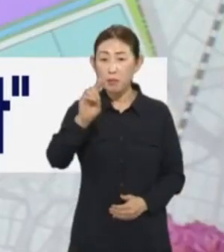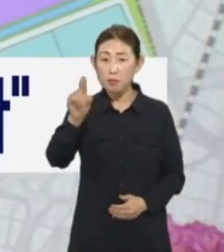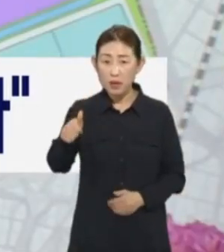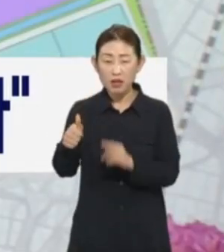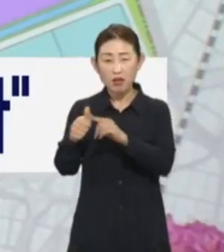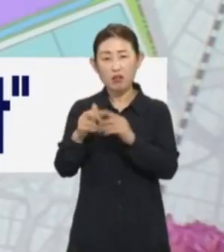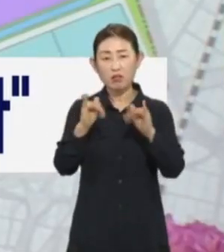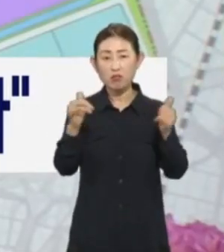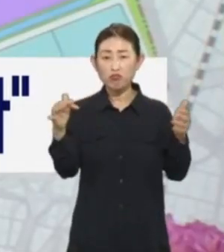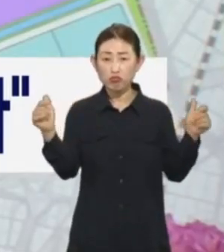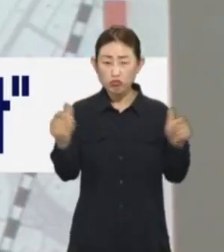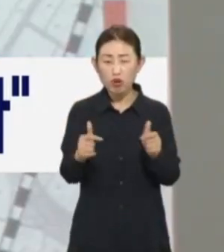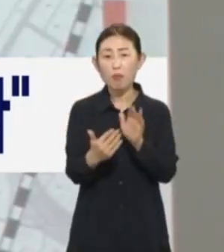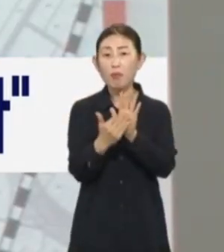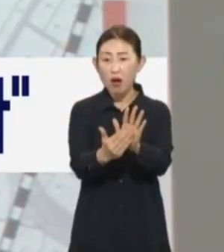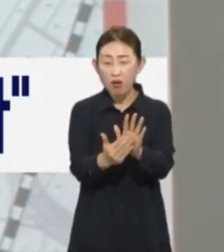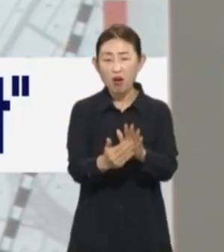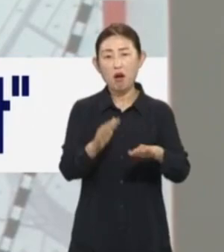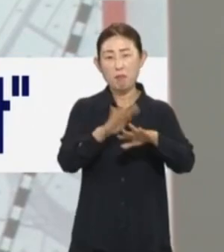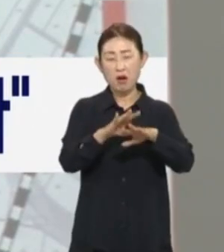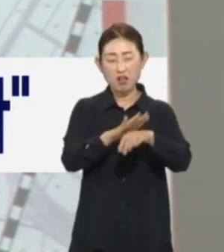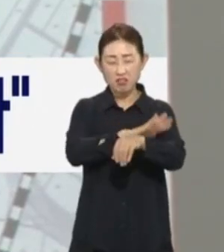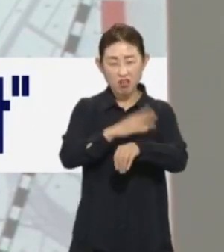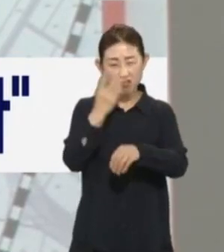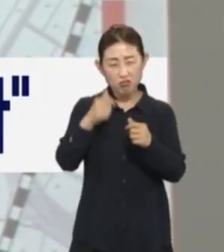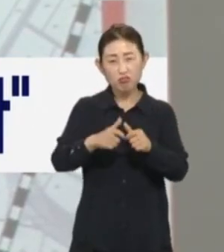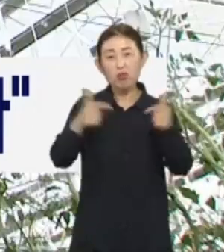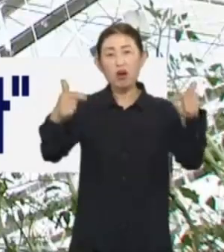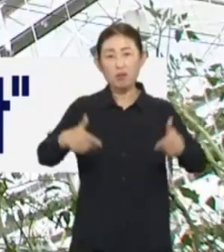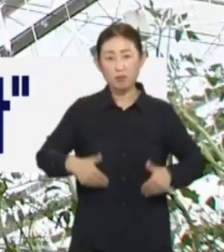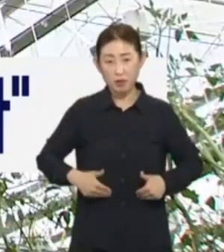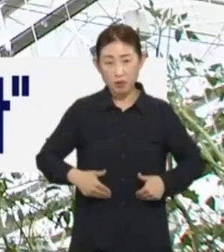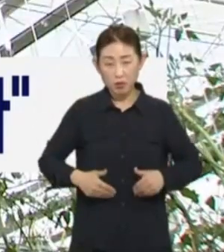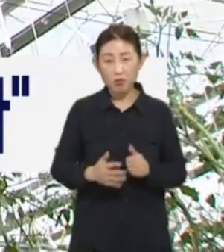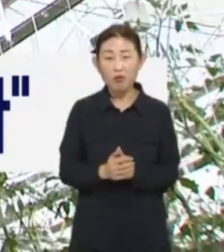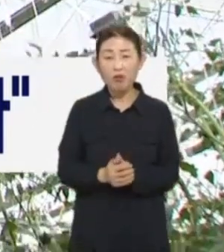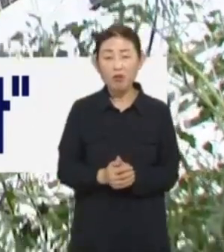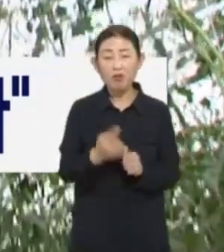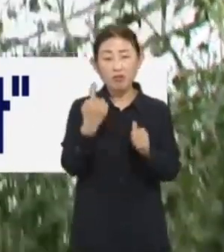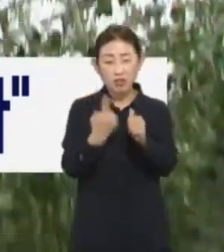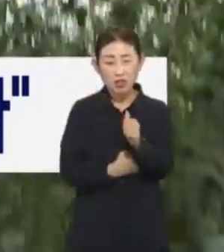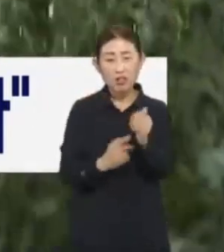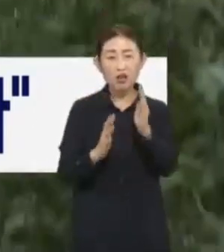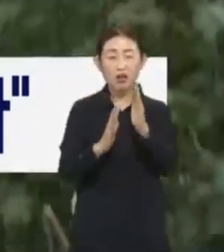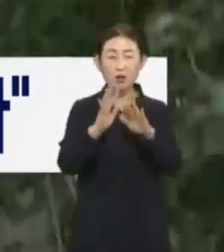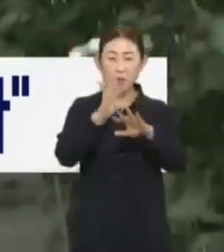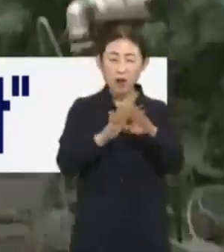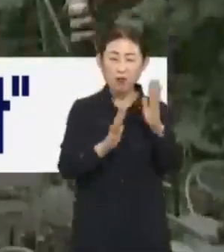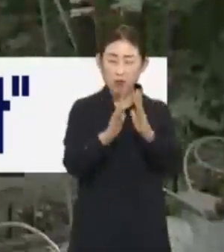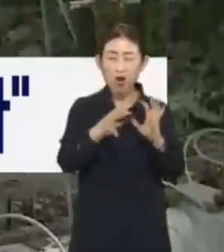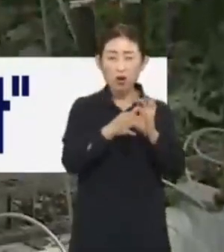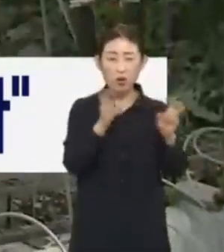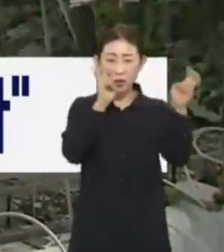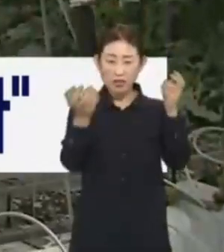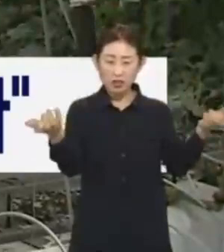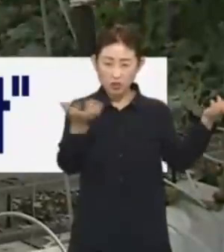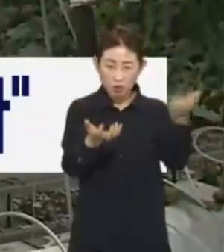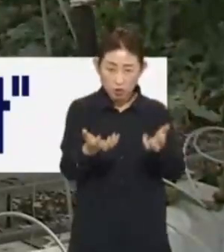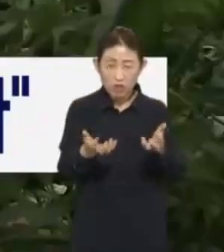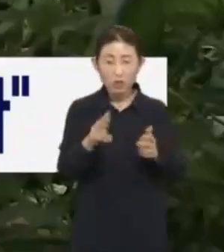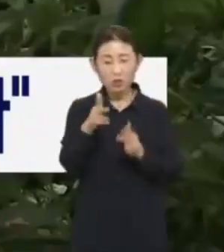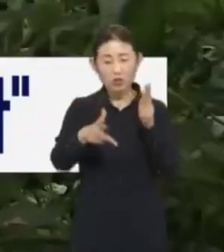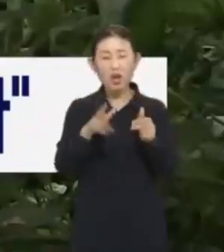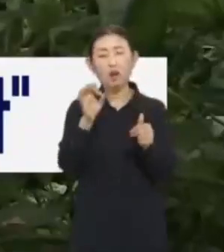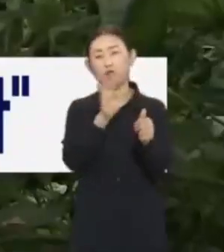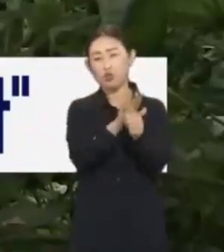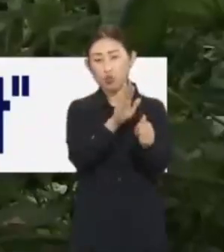대표는 인구 소멸을 막기 위해선 지역 농업이 활성화돼야 한다며 그린바이오 직접 단지에 유치와 기업들의 사업화를